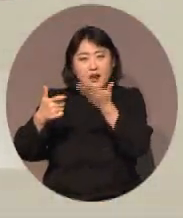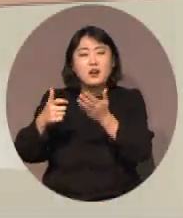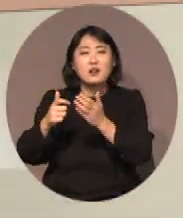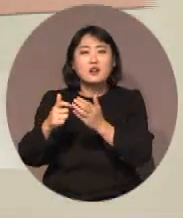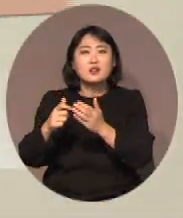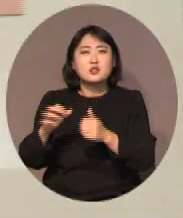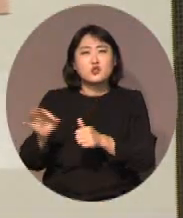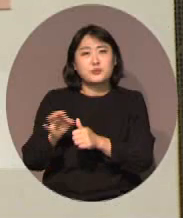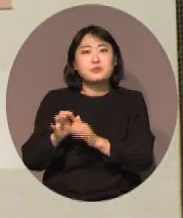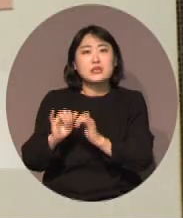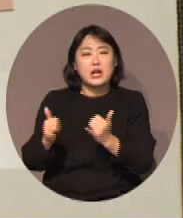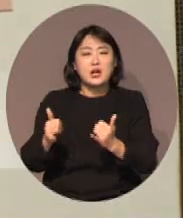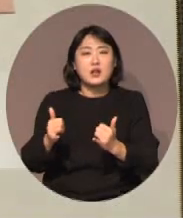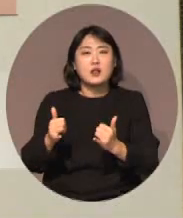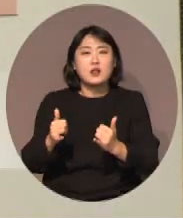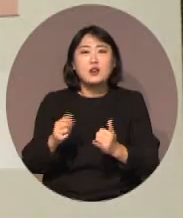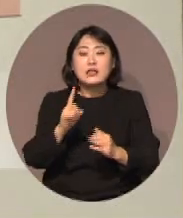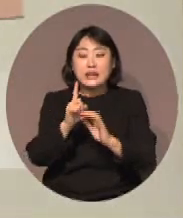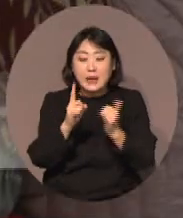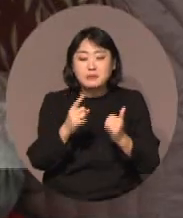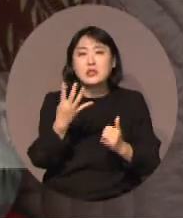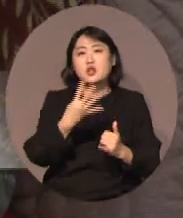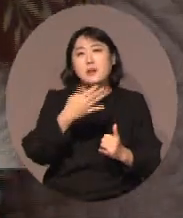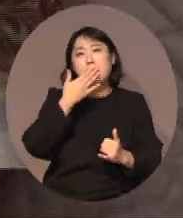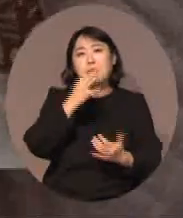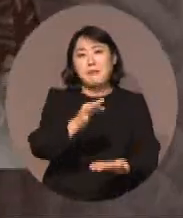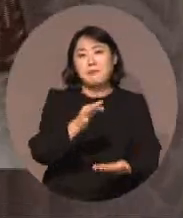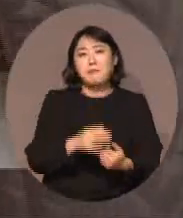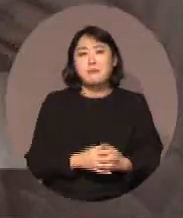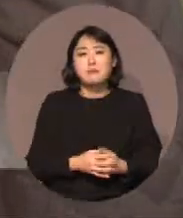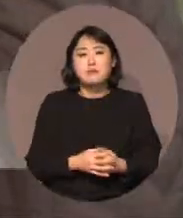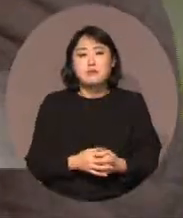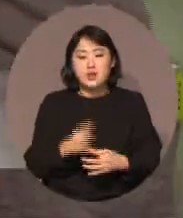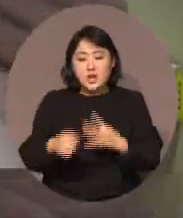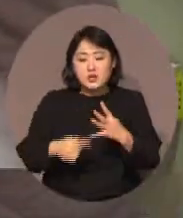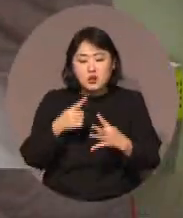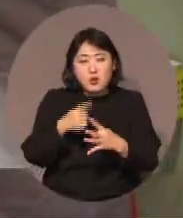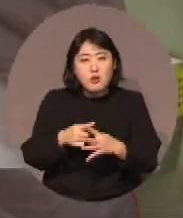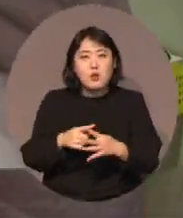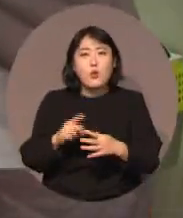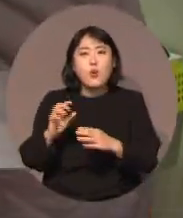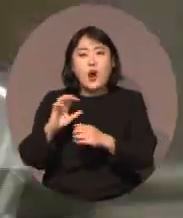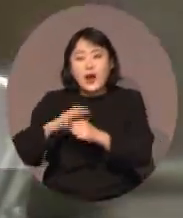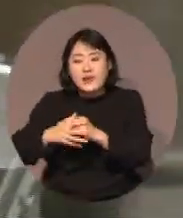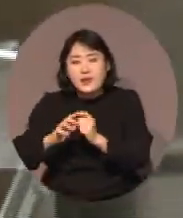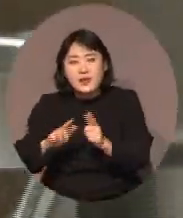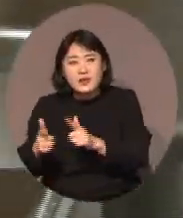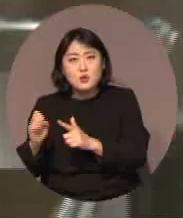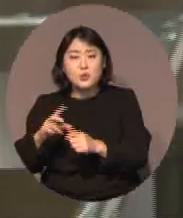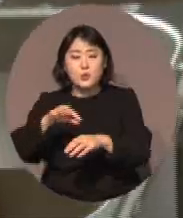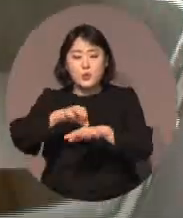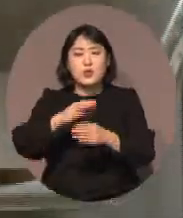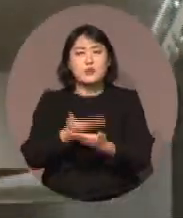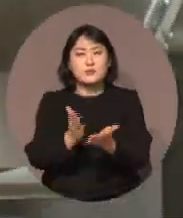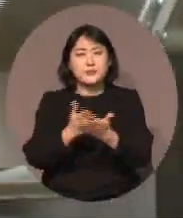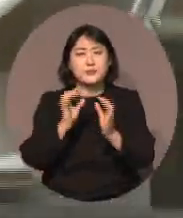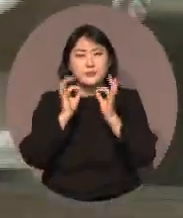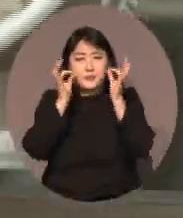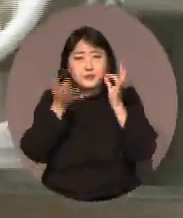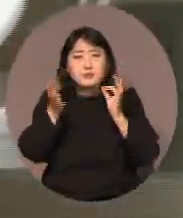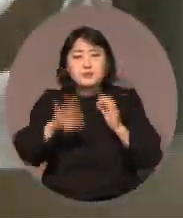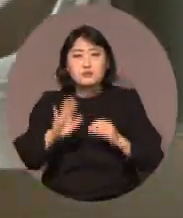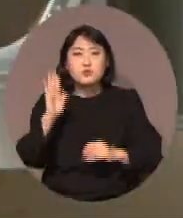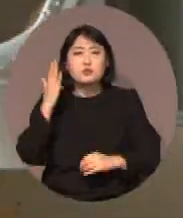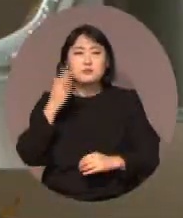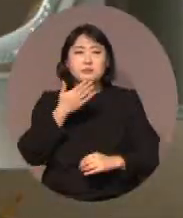끼 급식 단가는 4천 원입니다. 급식소는 계절 과일이나 고기 등을 많이 제공하려고 노력은 하지만